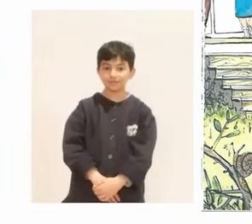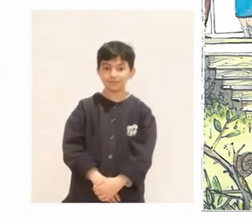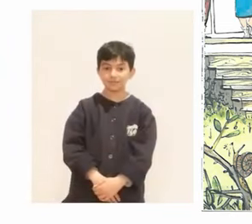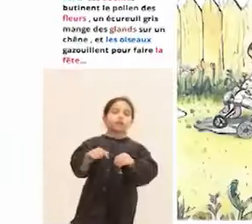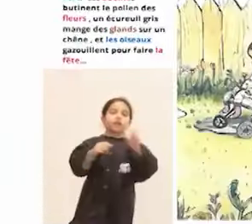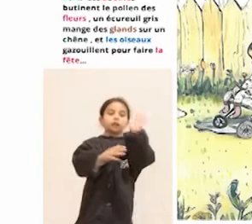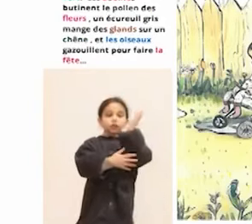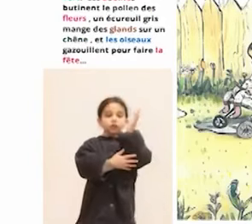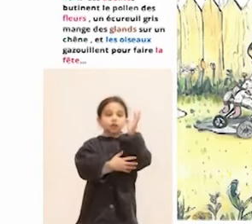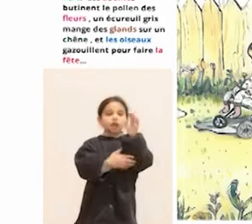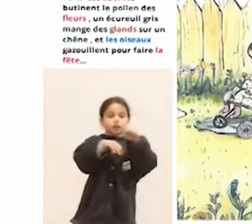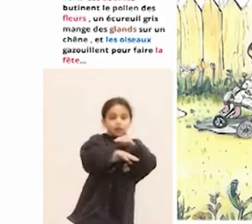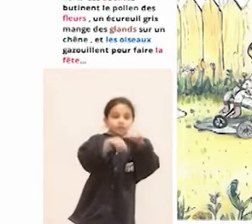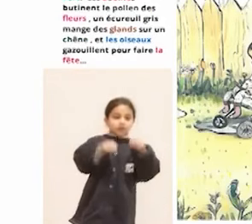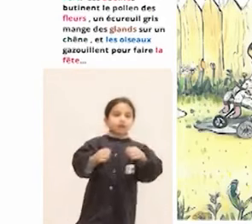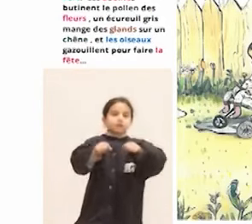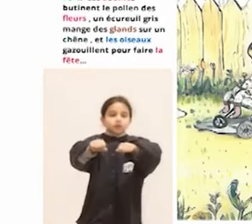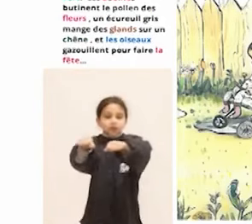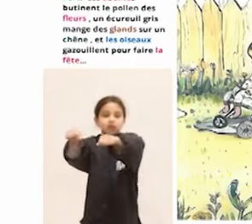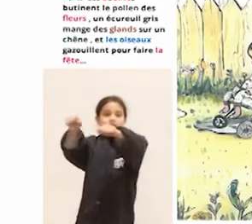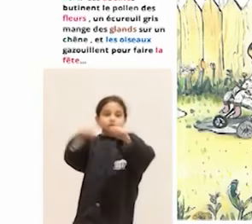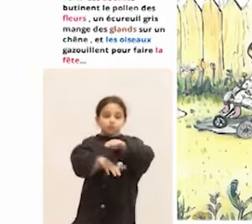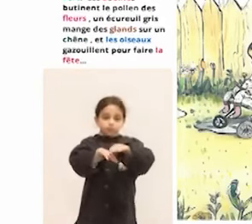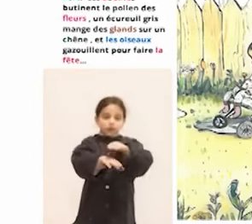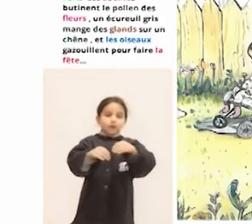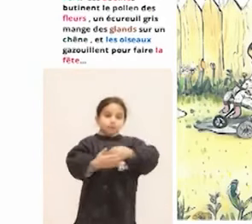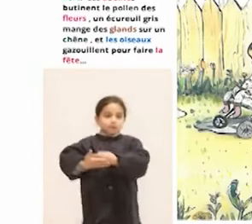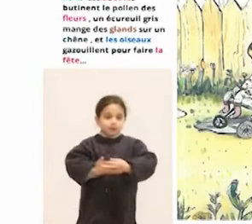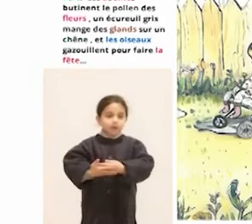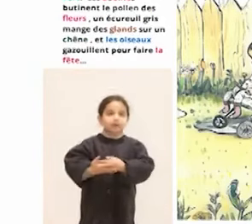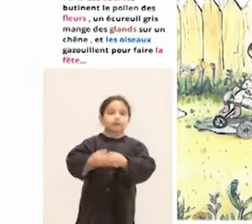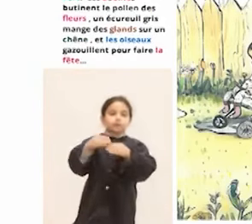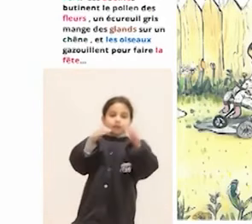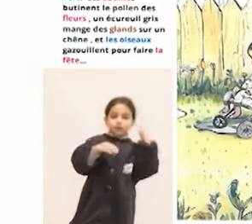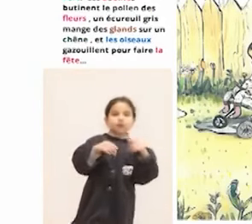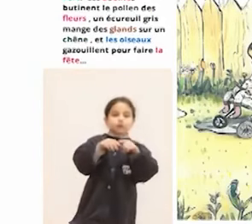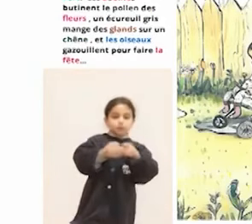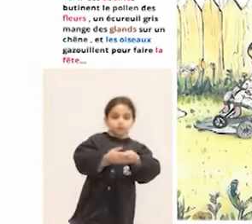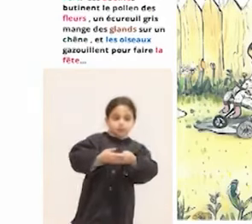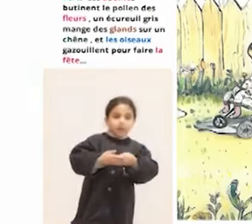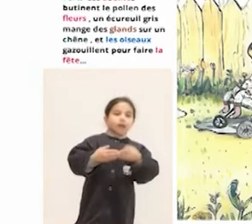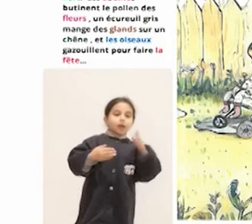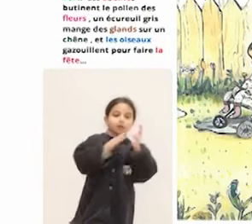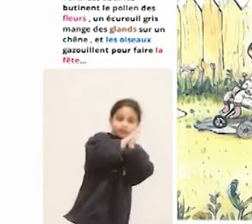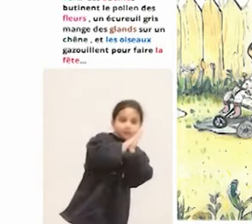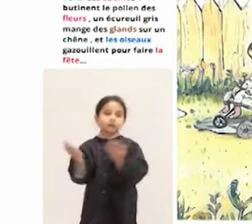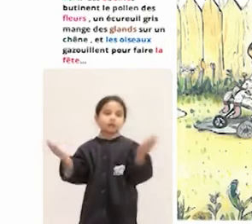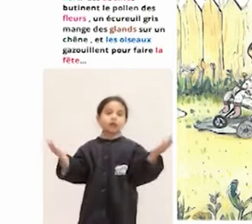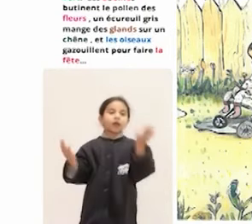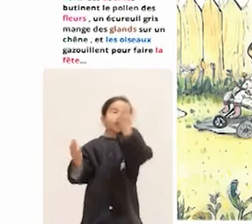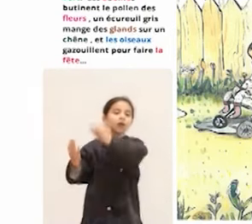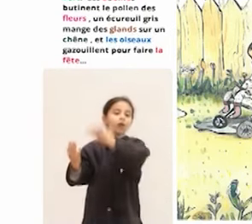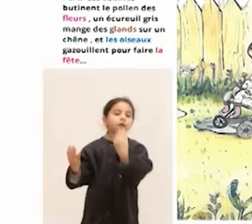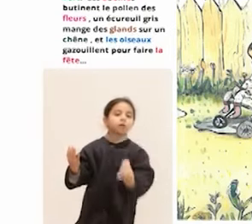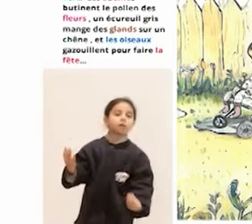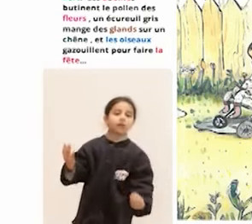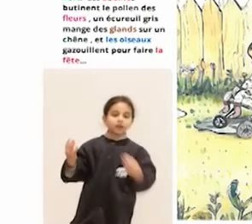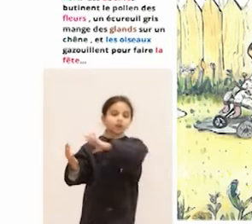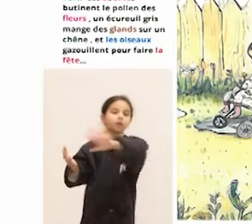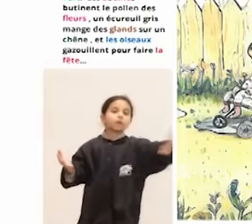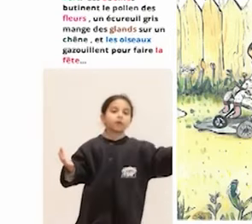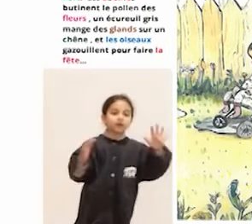brindille. De l'autre côté, la petite sœur de Yasmine s'endort dans sa poussette à l'abri d'un arbre du